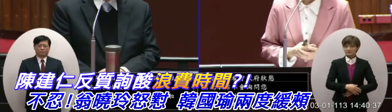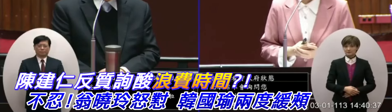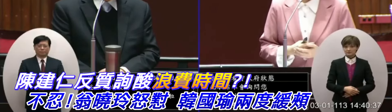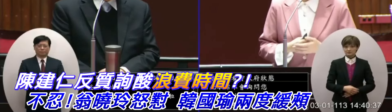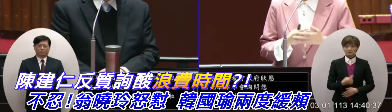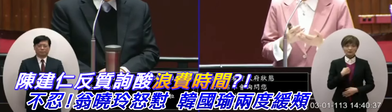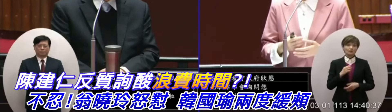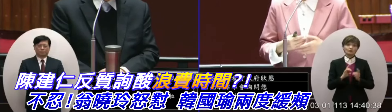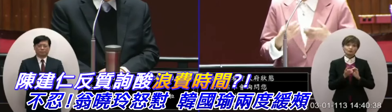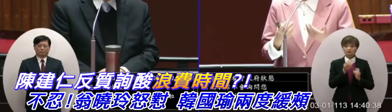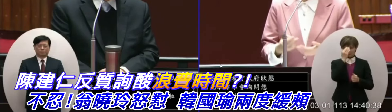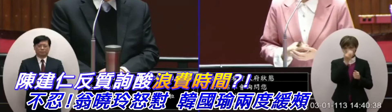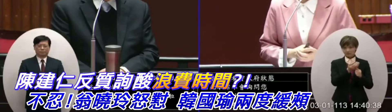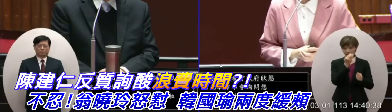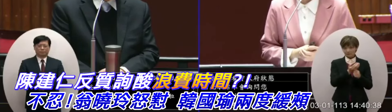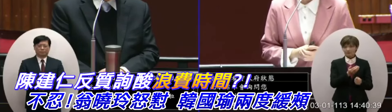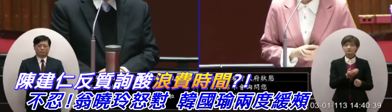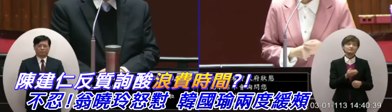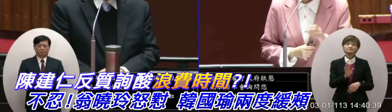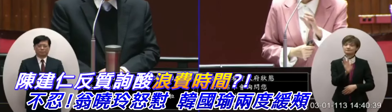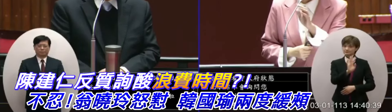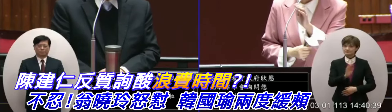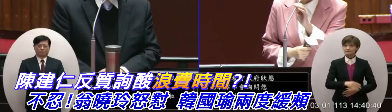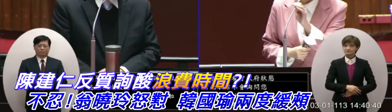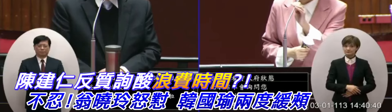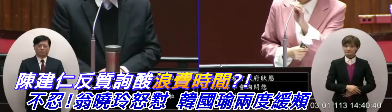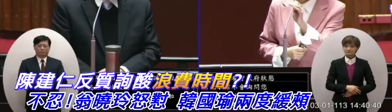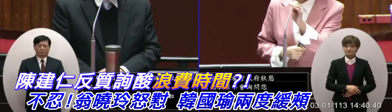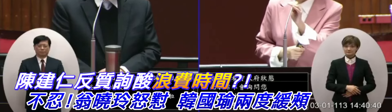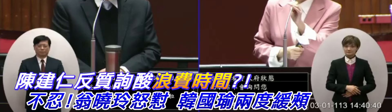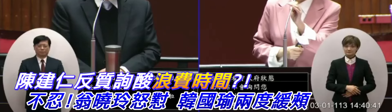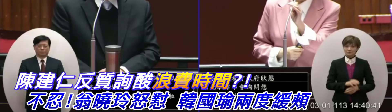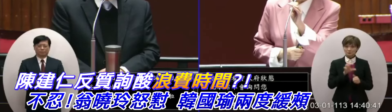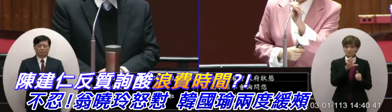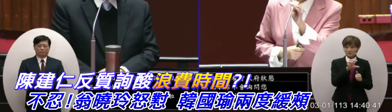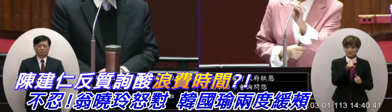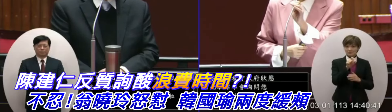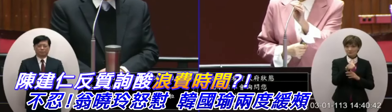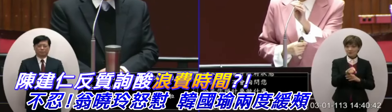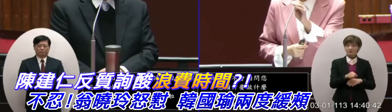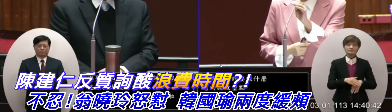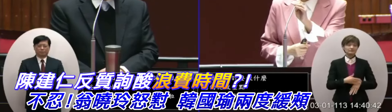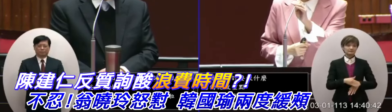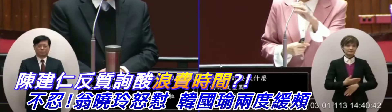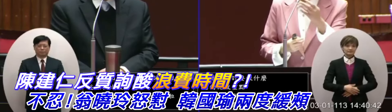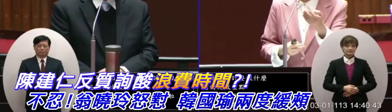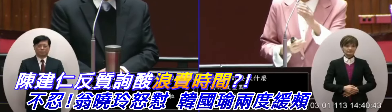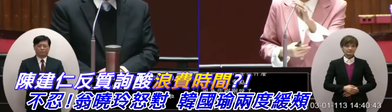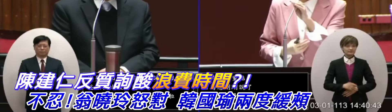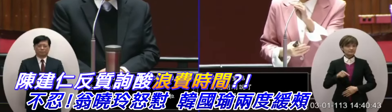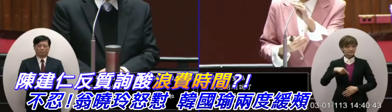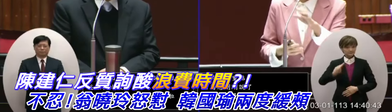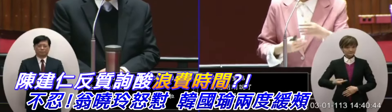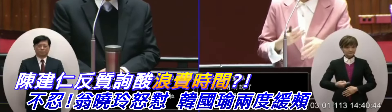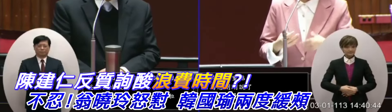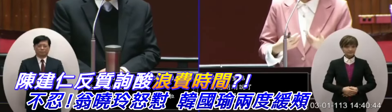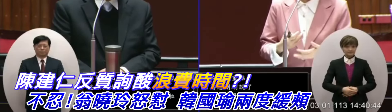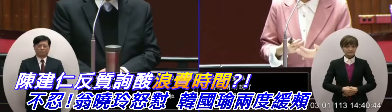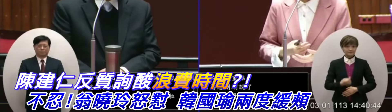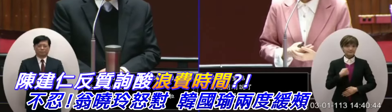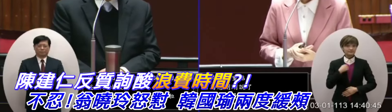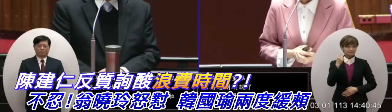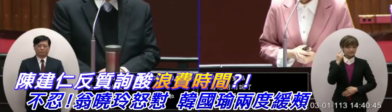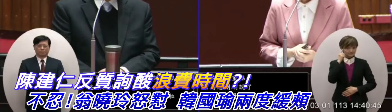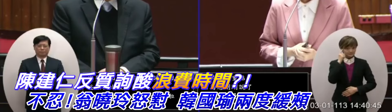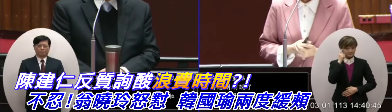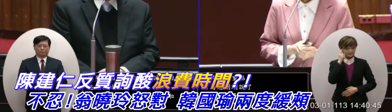难院长，好，对一些您可能做不到的事情去做一些承诺。那我希望接下来我想和院